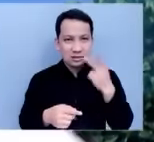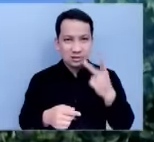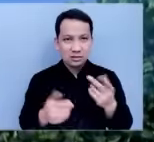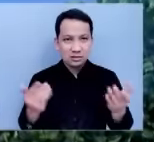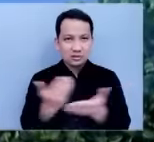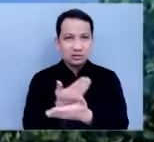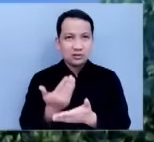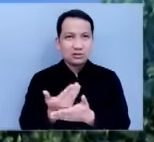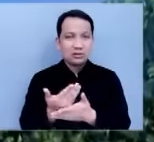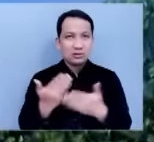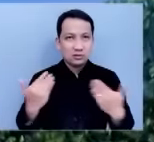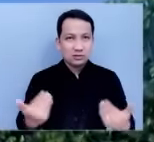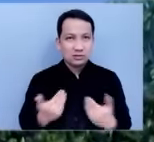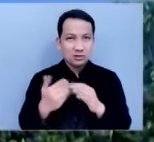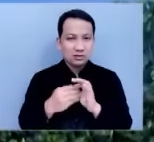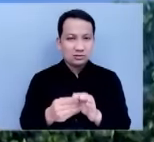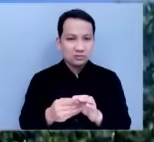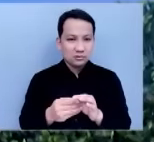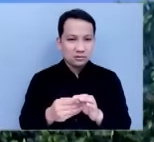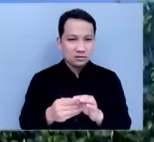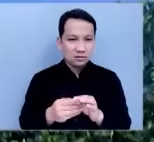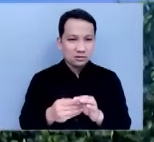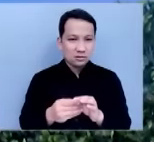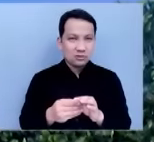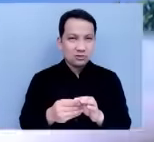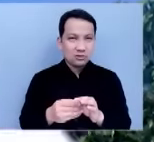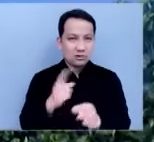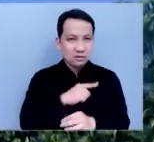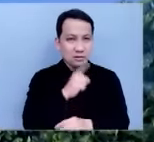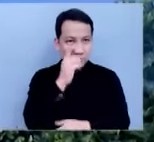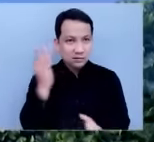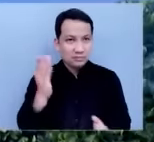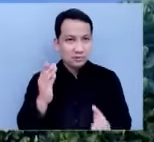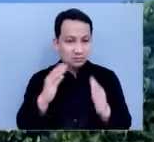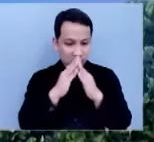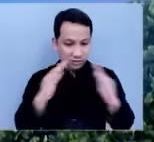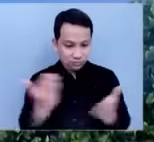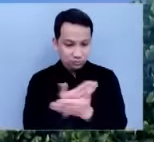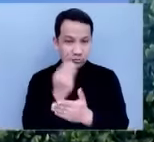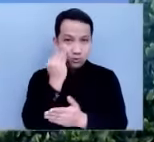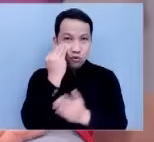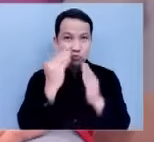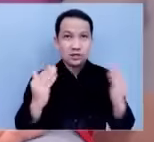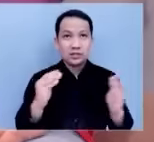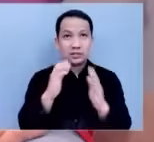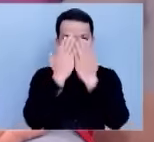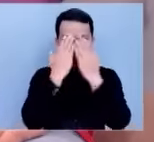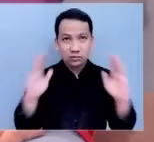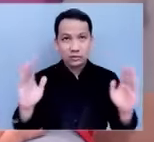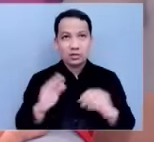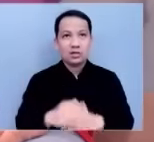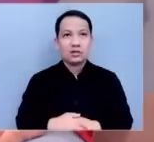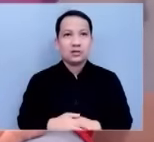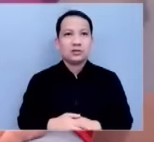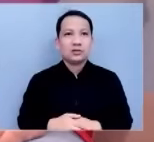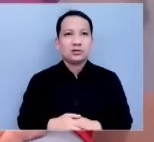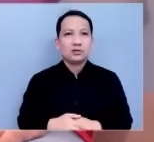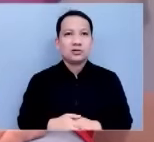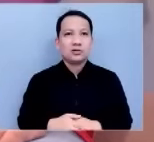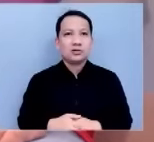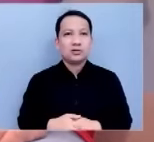bagong bihis at bagong tahanan ng Itbulaga? Naku, abangan nyo siyempre